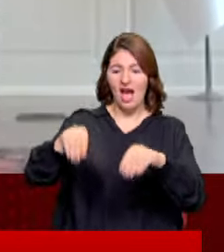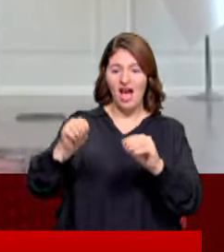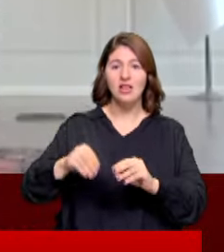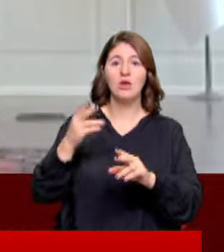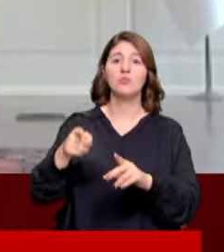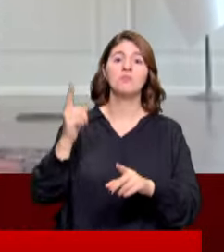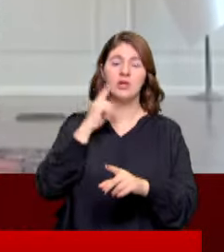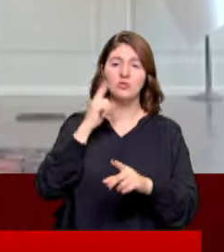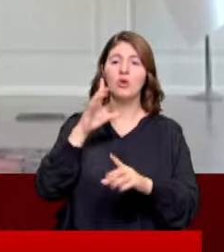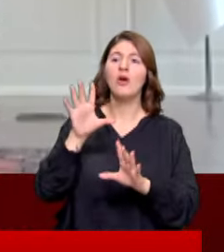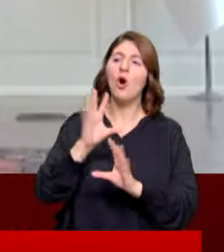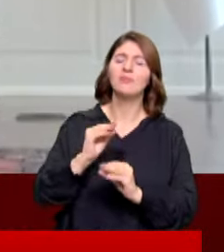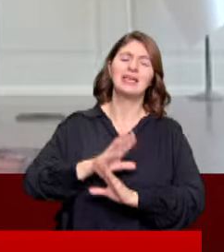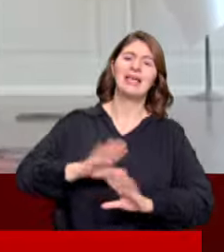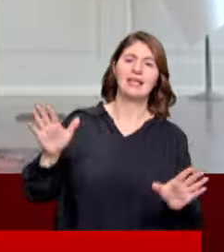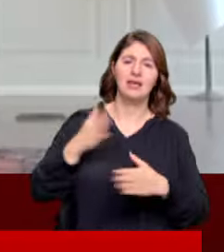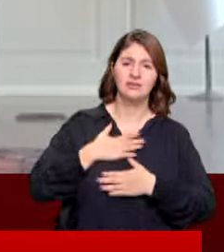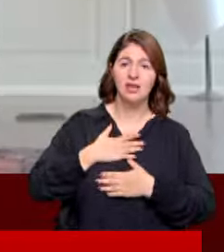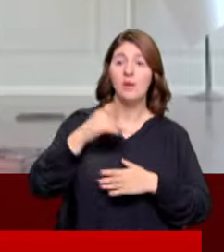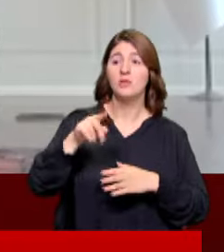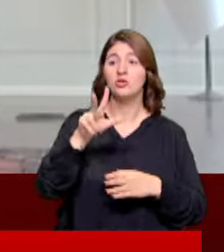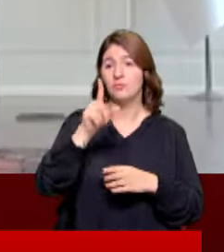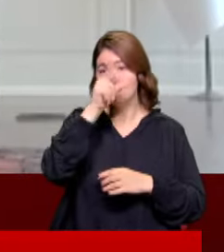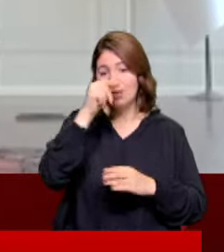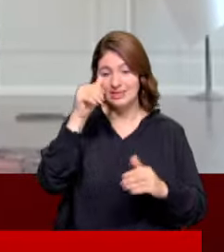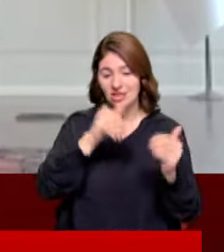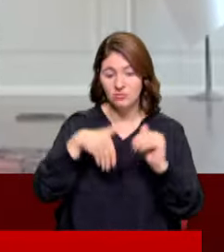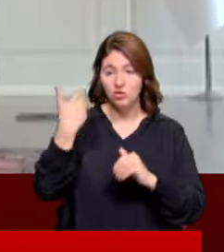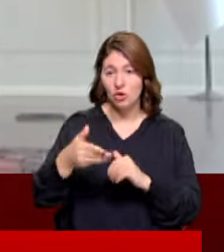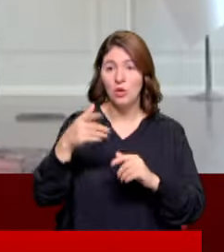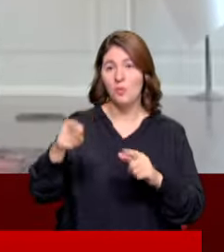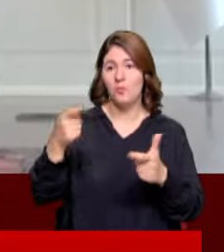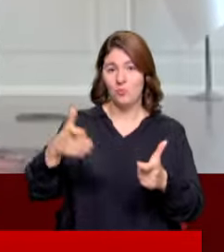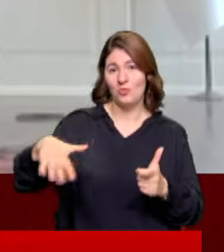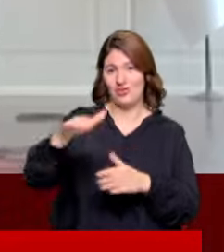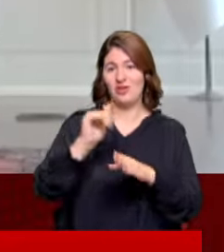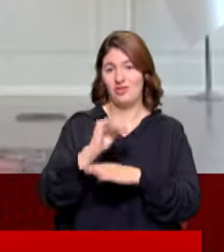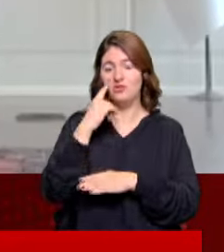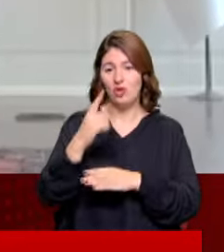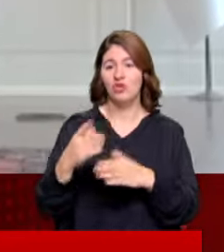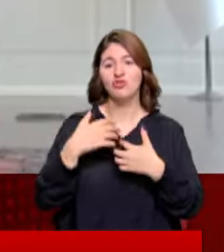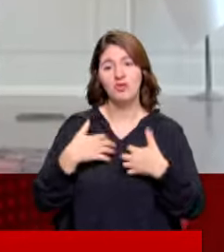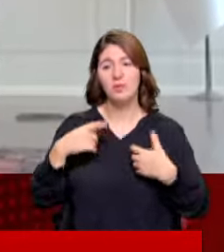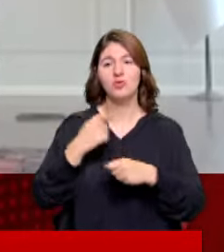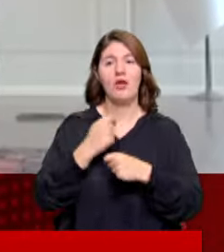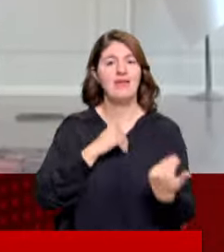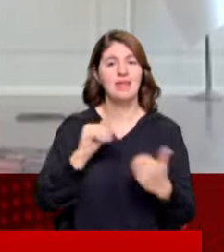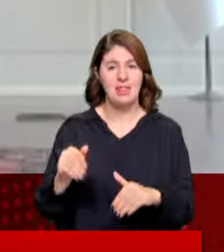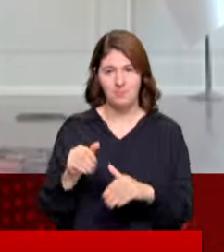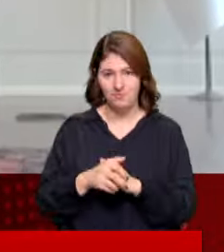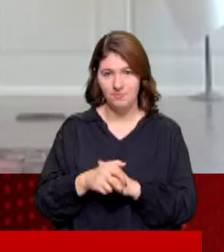bedel. Bizler 31 Mart seçimleri sonucu döşemealtı halkımızın güveniyle bu göreve